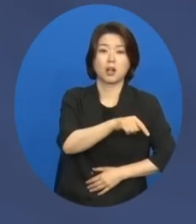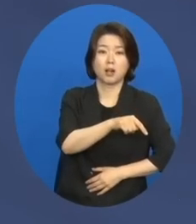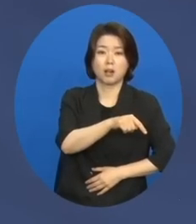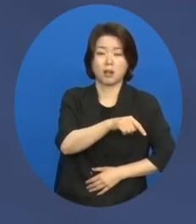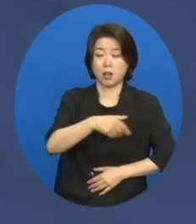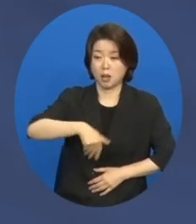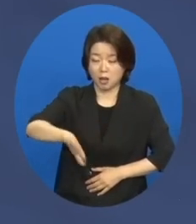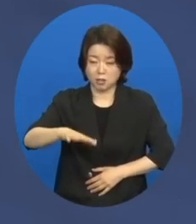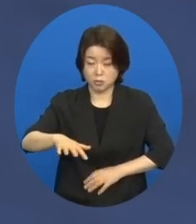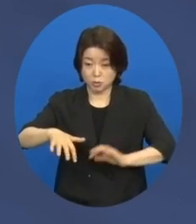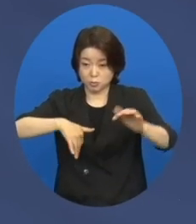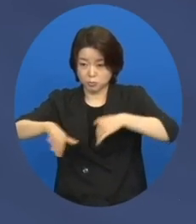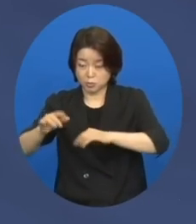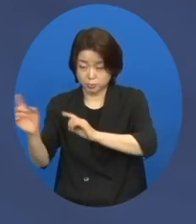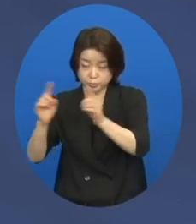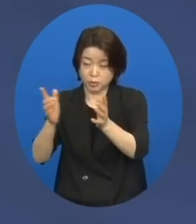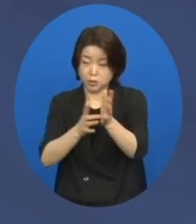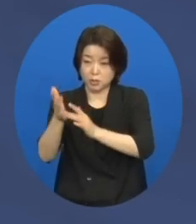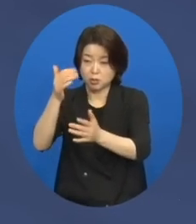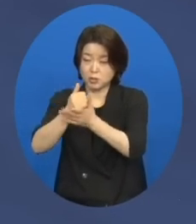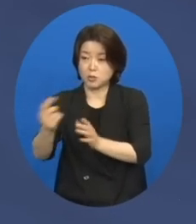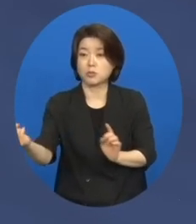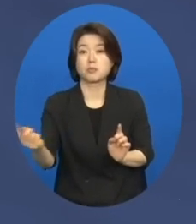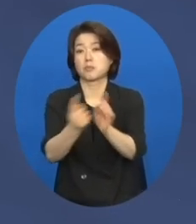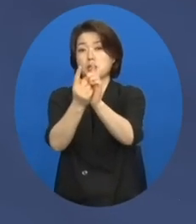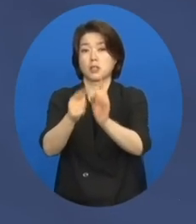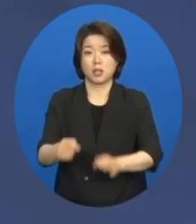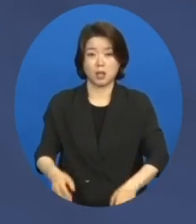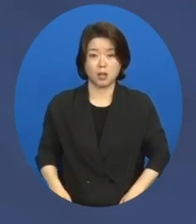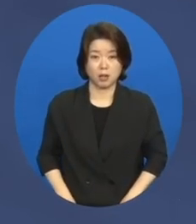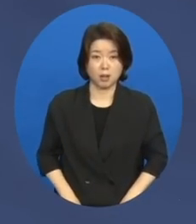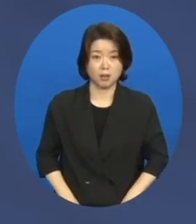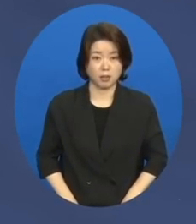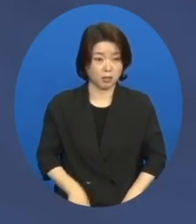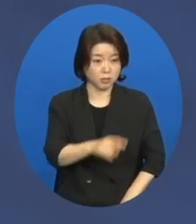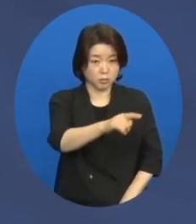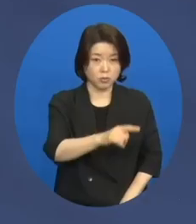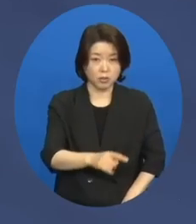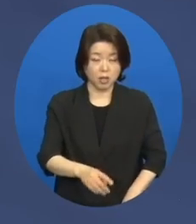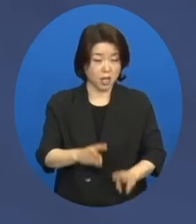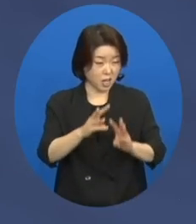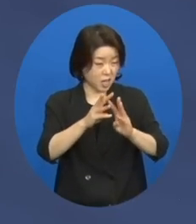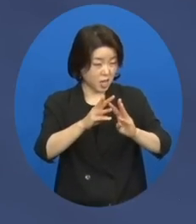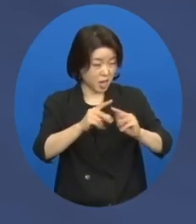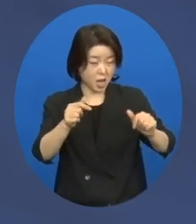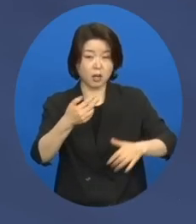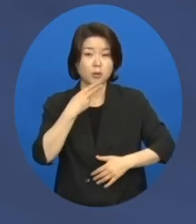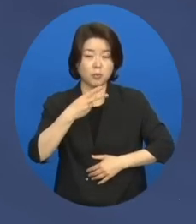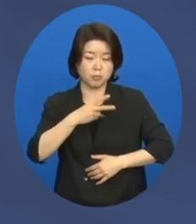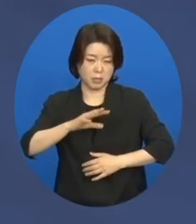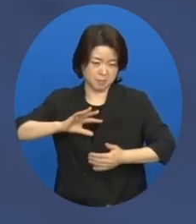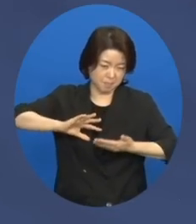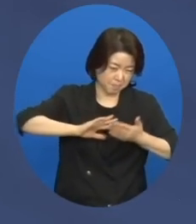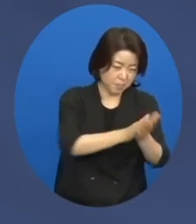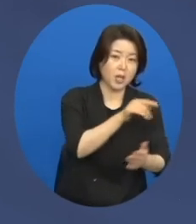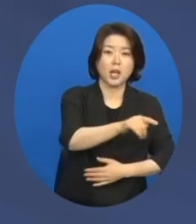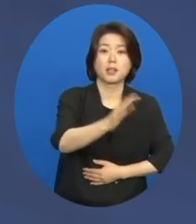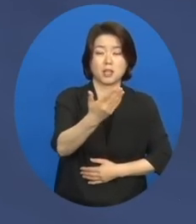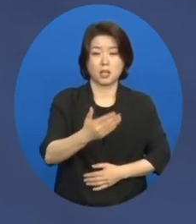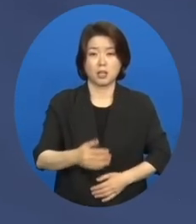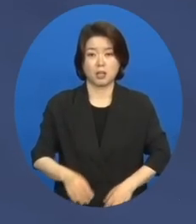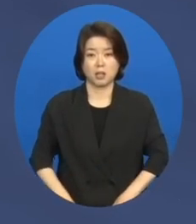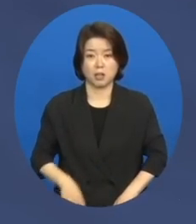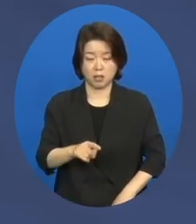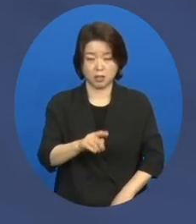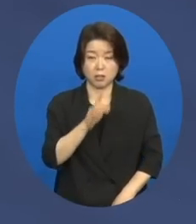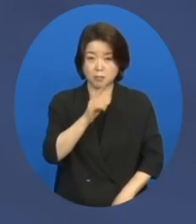가다가 부활하신 예수님을 그 자리에서 만나서 그거 정말 가루도 안 남게 박살을 내 죽여야 되는데 그거